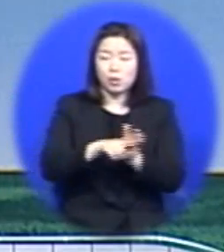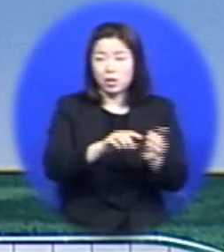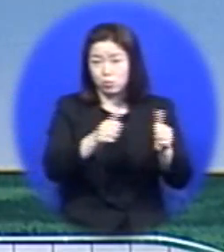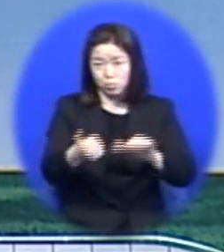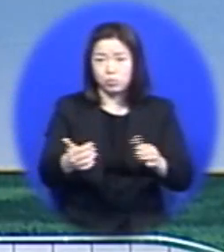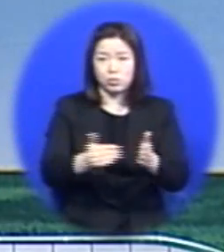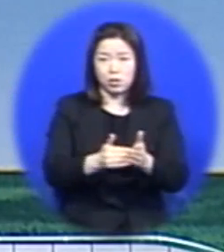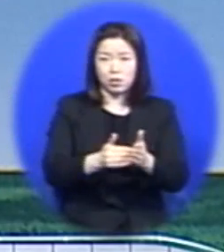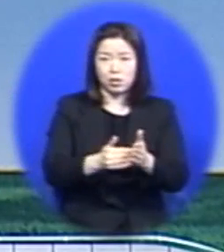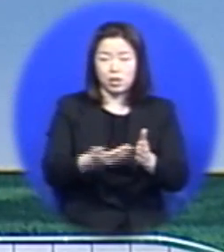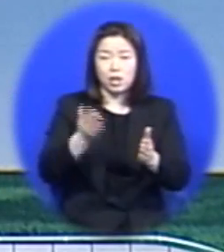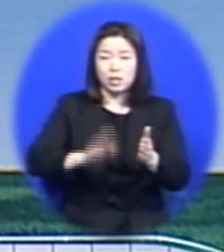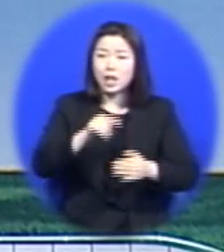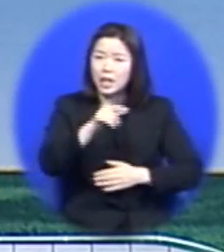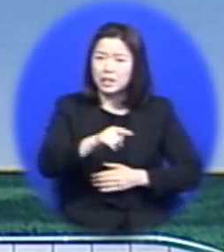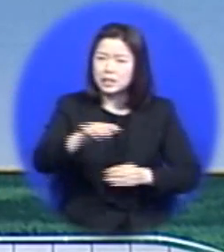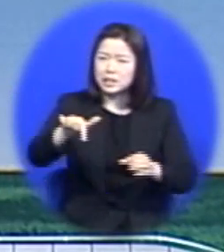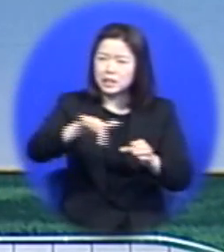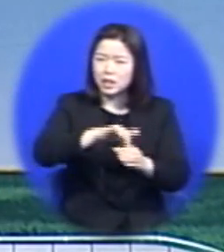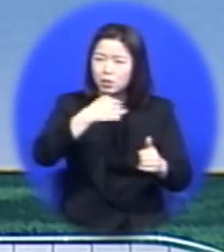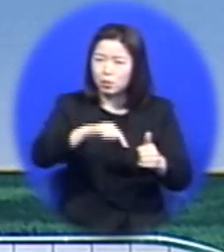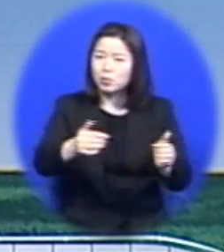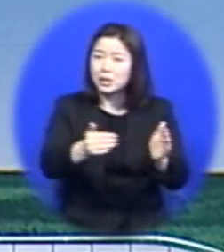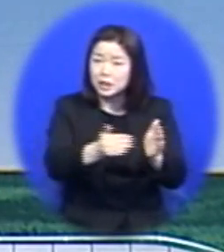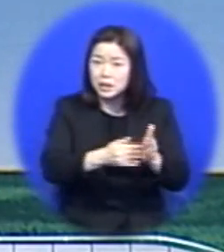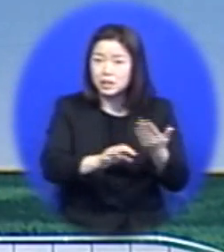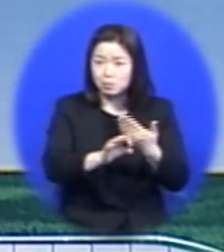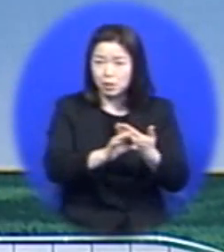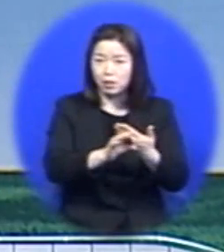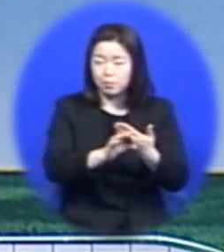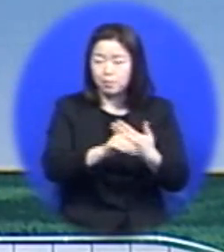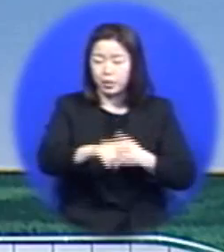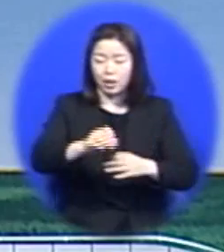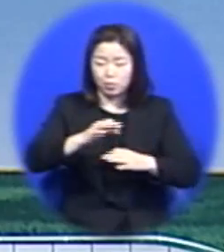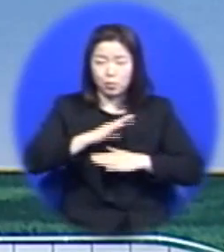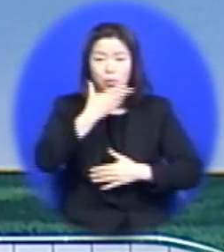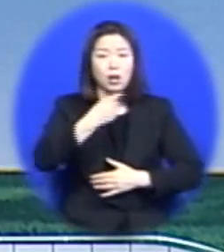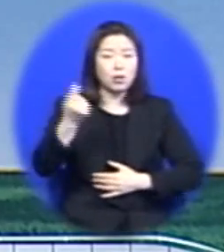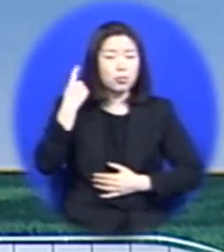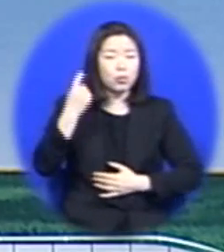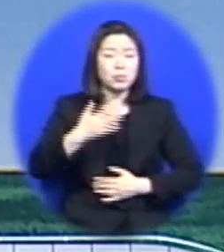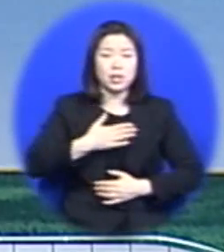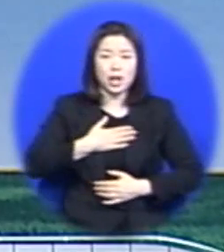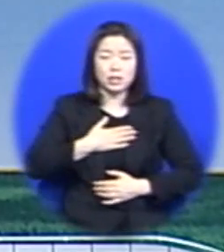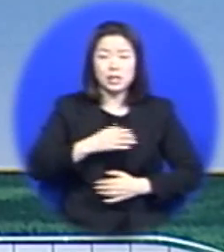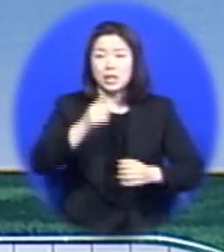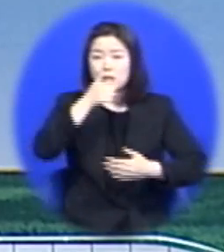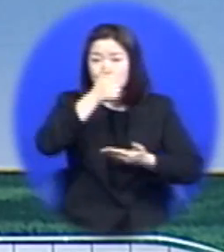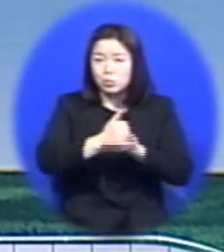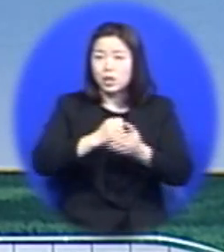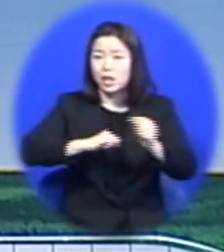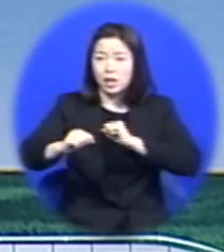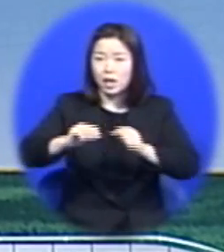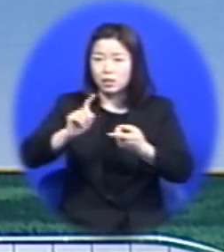그런데 이것이 교리인 경우에는 이 놀라운 복음이 나를 죄짓는 데서 지키지